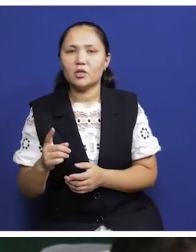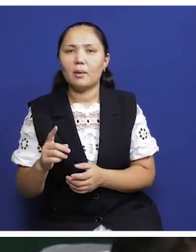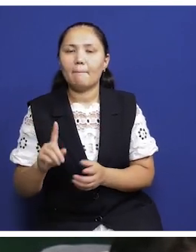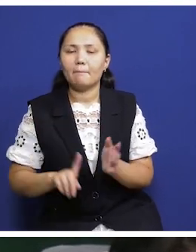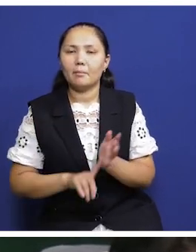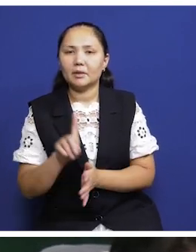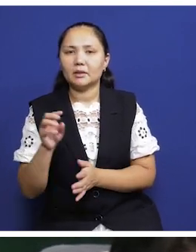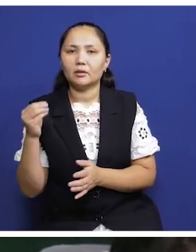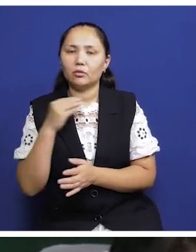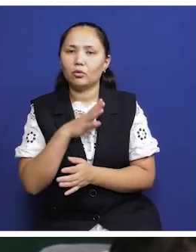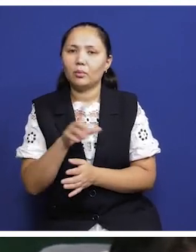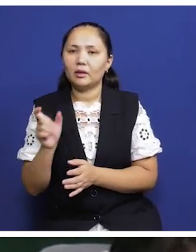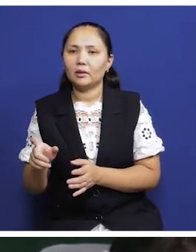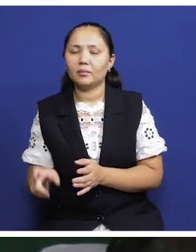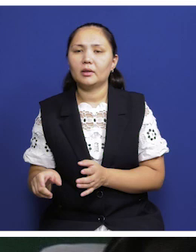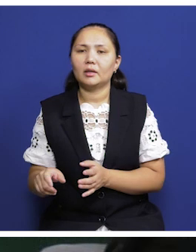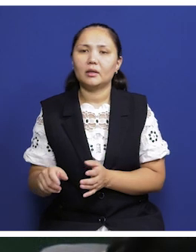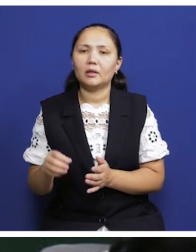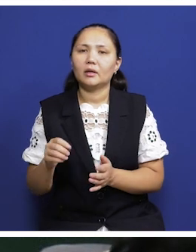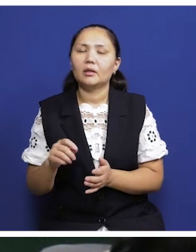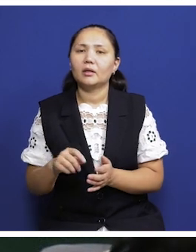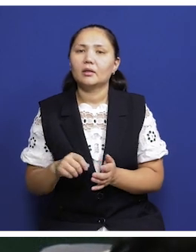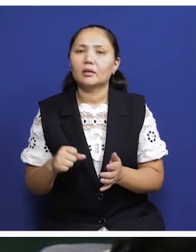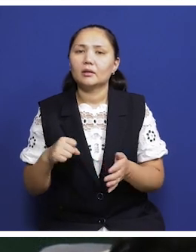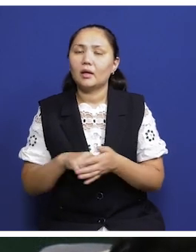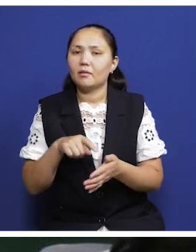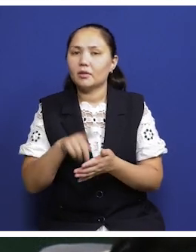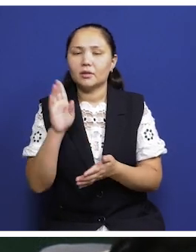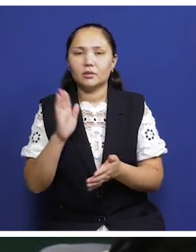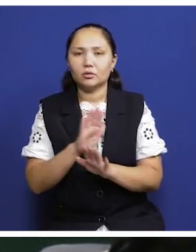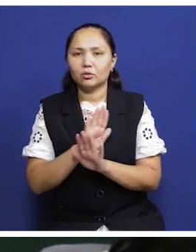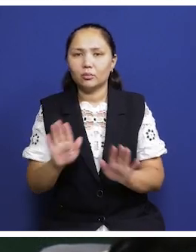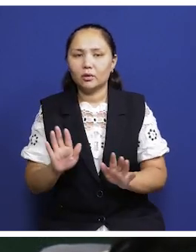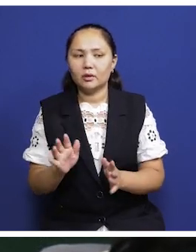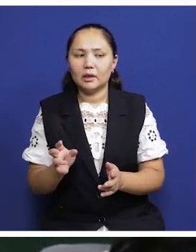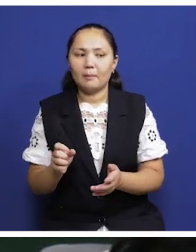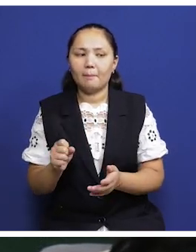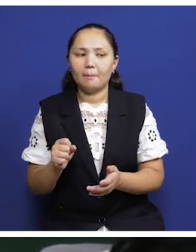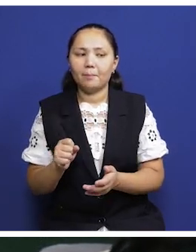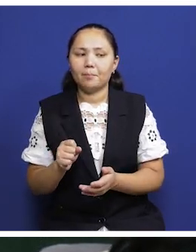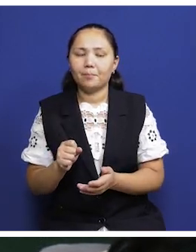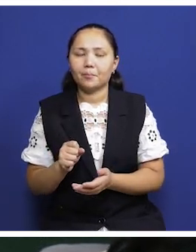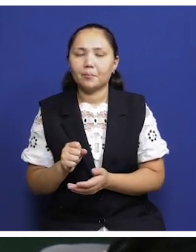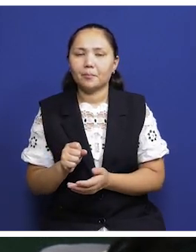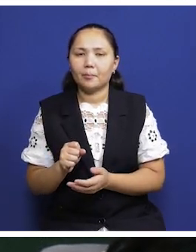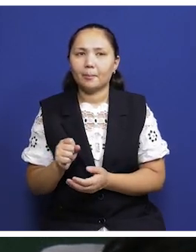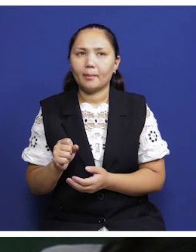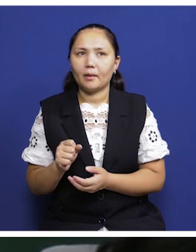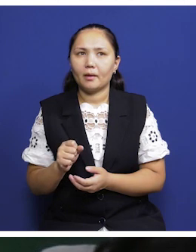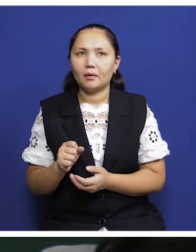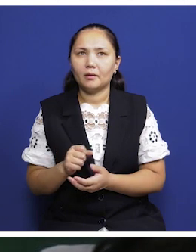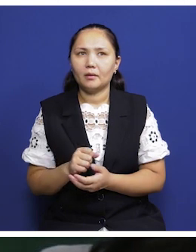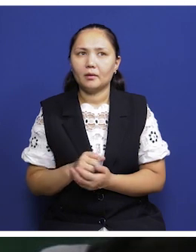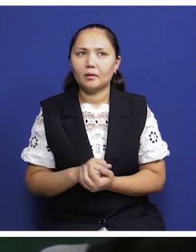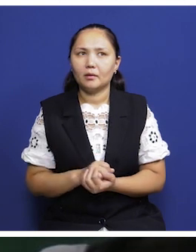бастағанбыз, көп адам сенбеді, аламыз алмаймыз деді. Біз алғаш біз жаңағы 24 шаруашылық алдық, содан